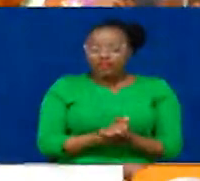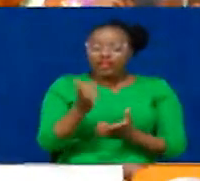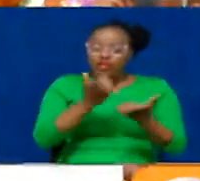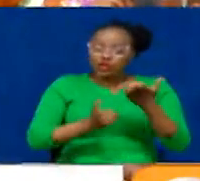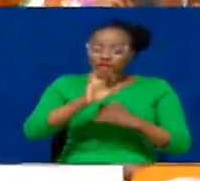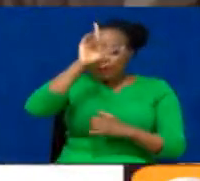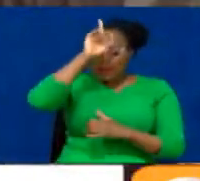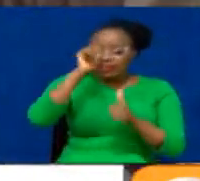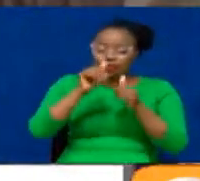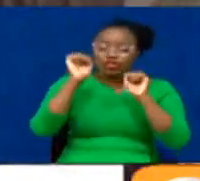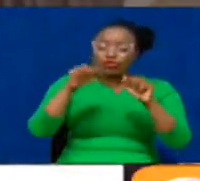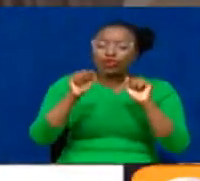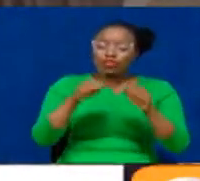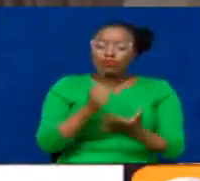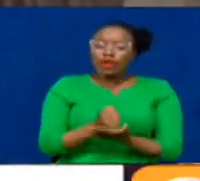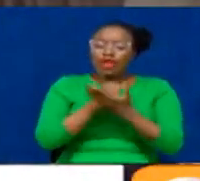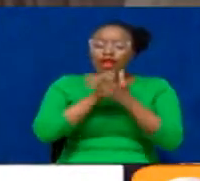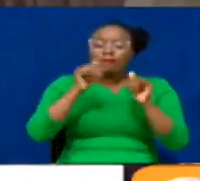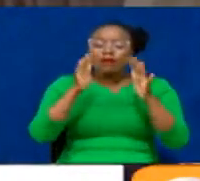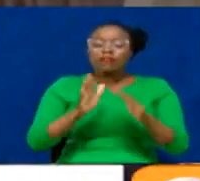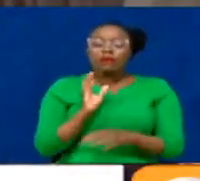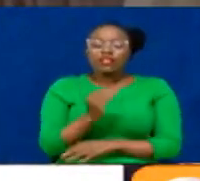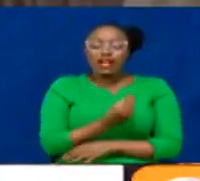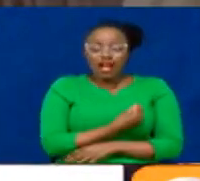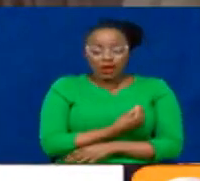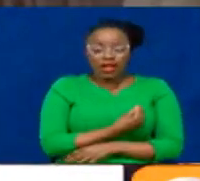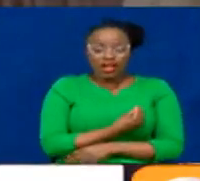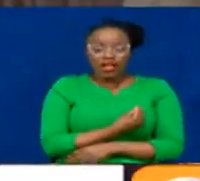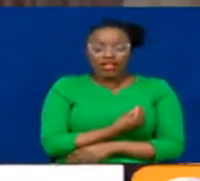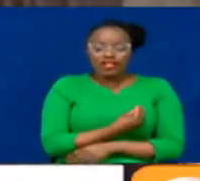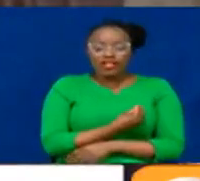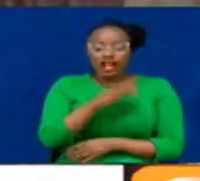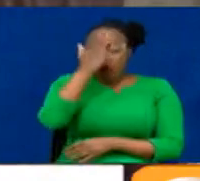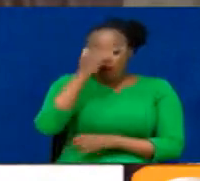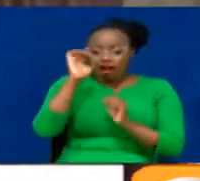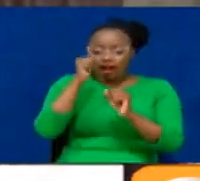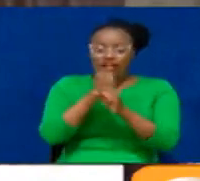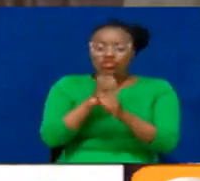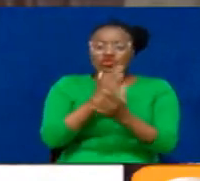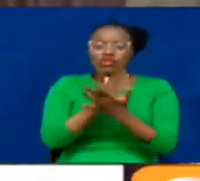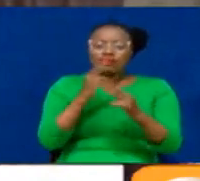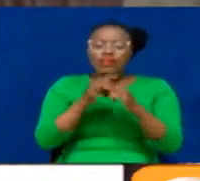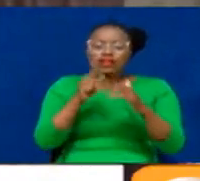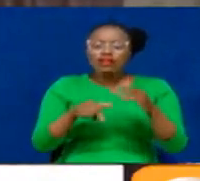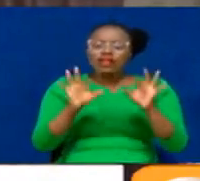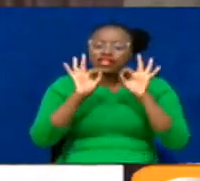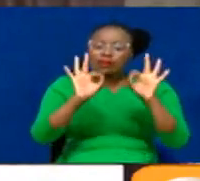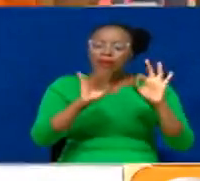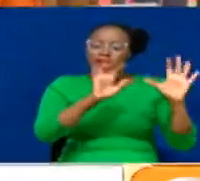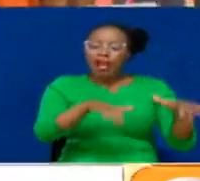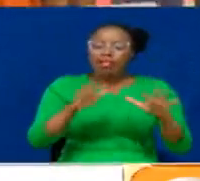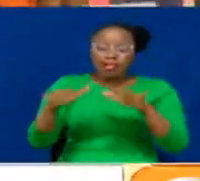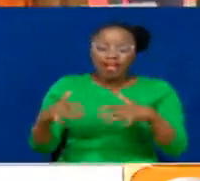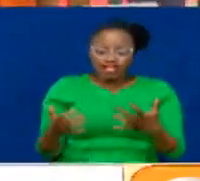Uchumi mashinani, vile tunaweza kusaidia wakulima wetu ili wafanye kitu kinaitwa smart